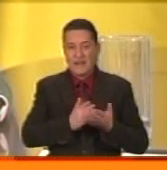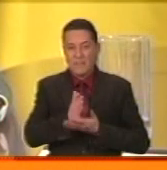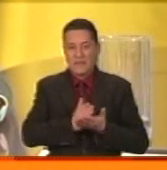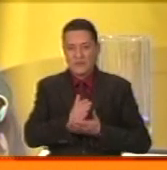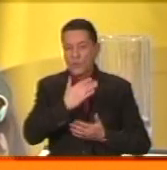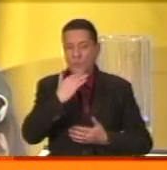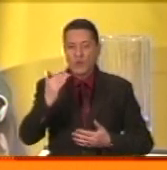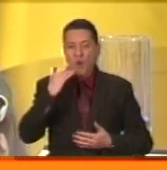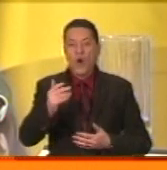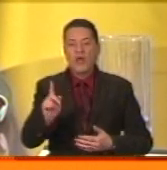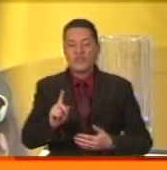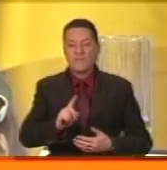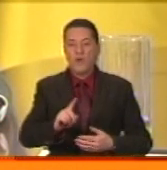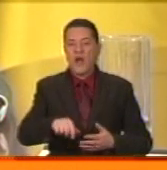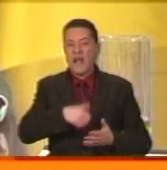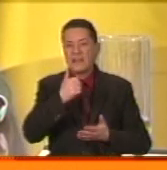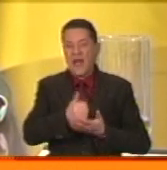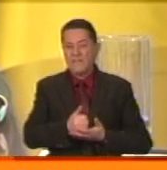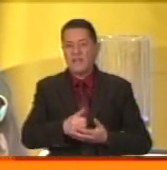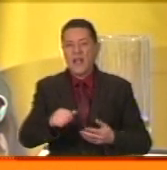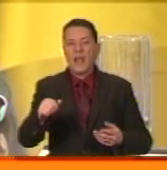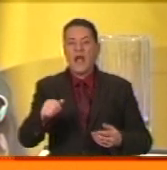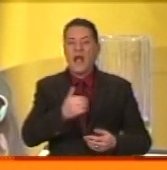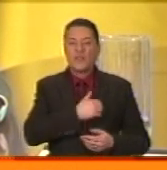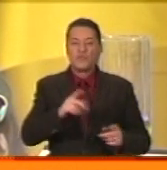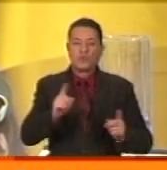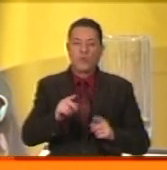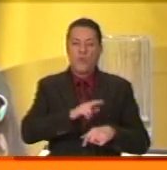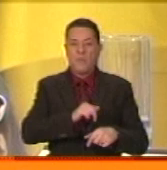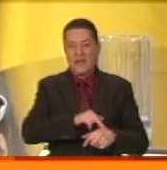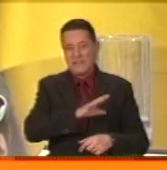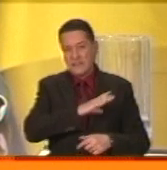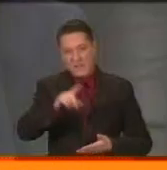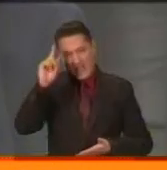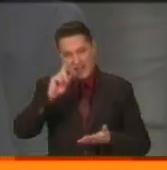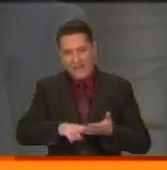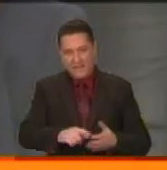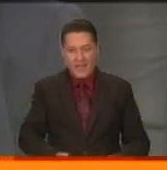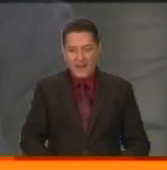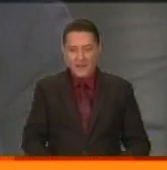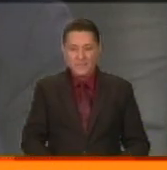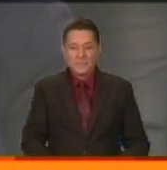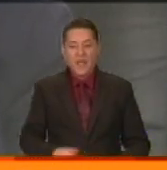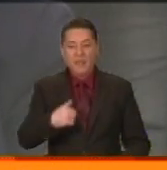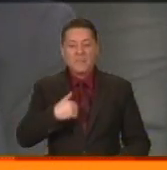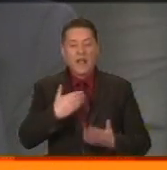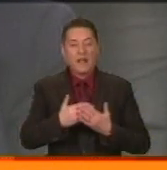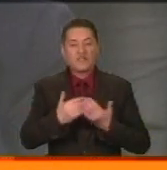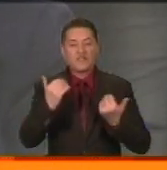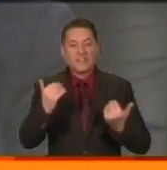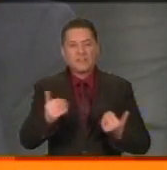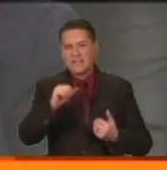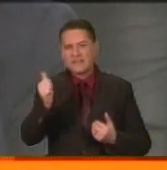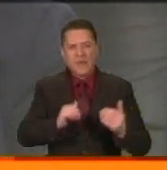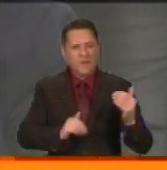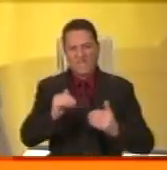Много чего, но самое главное, я хочу, чтобы у полиции было доверие, ваше доверие. Мне кажется, сейчас один из самых